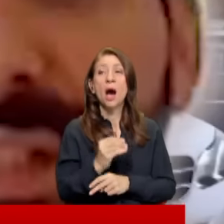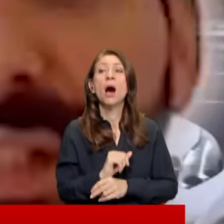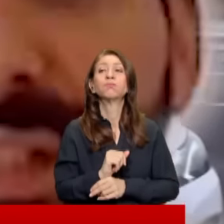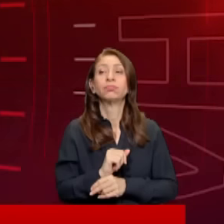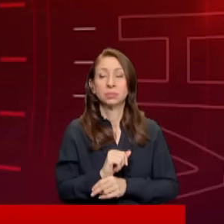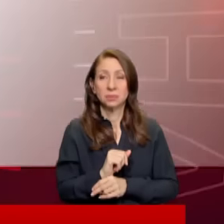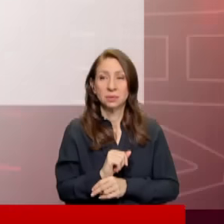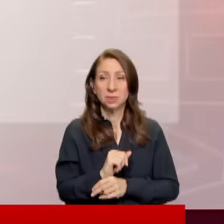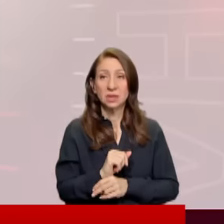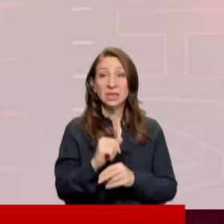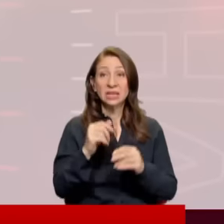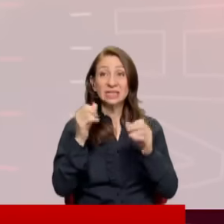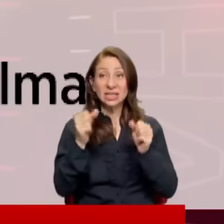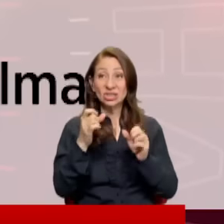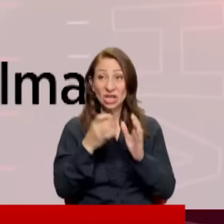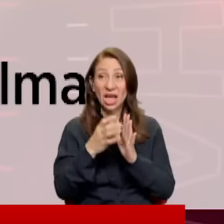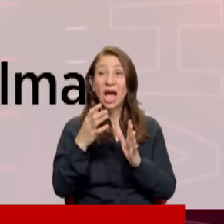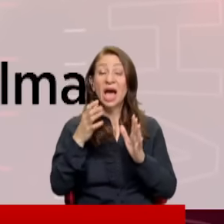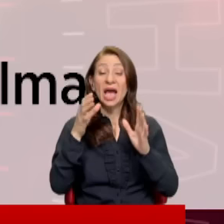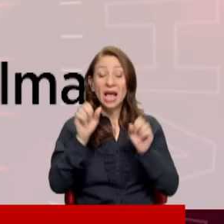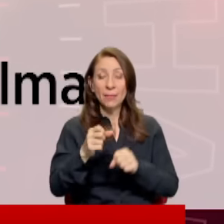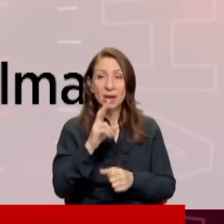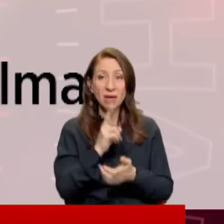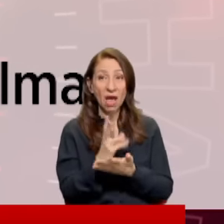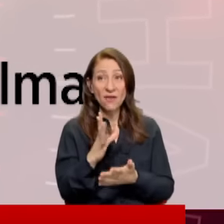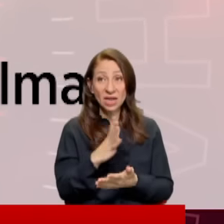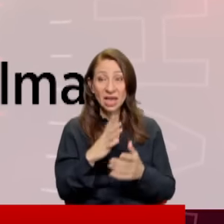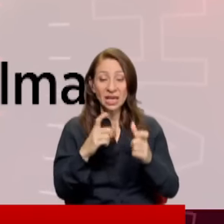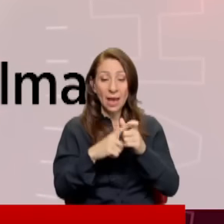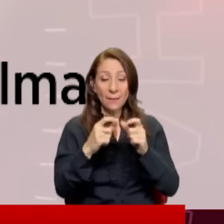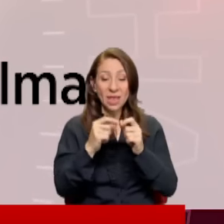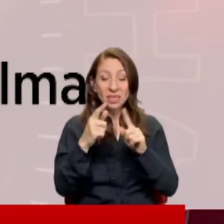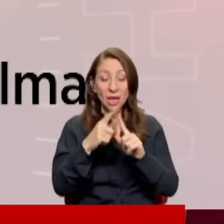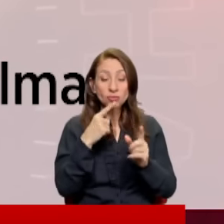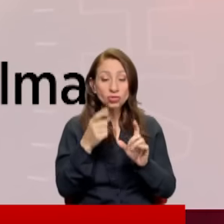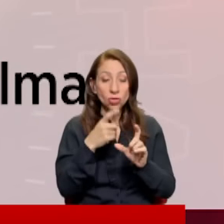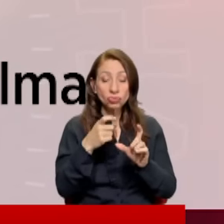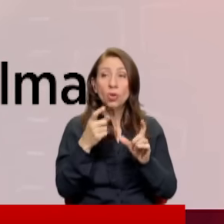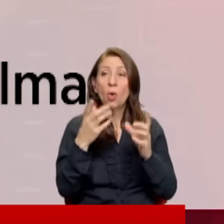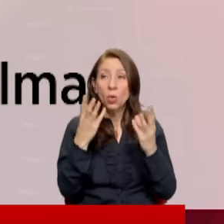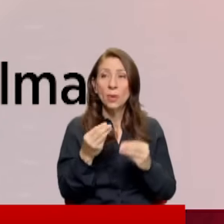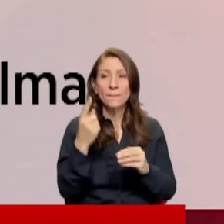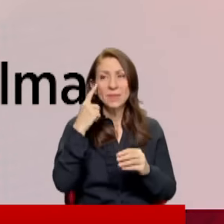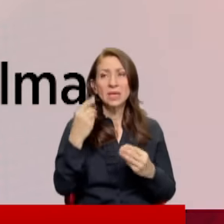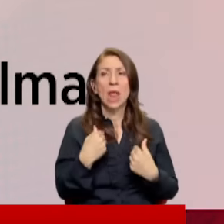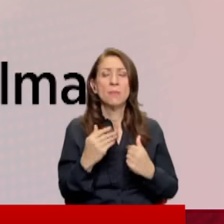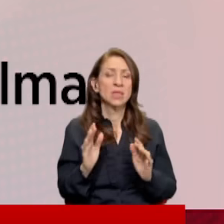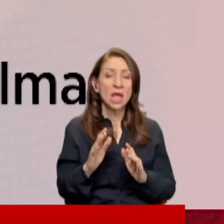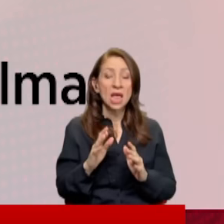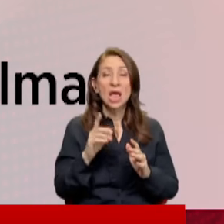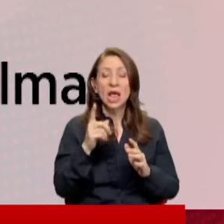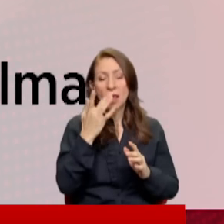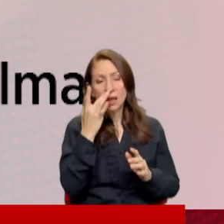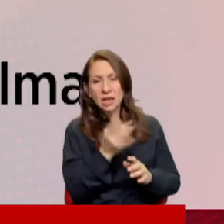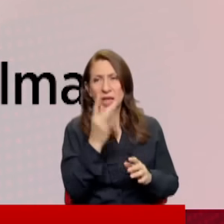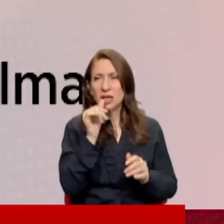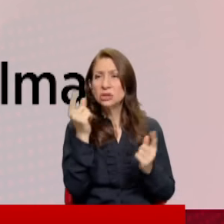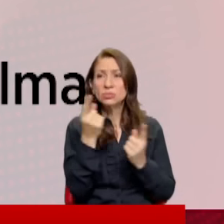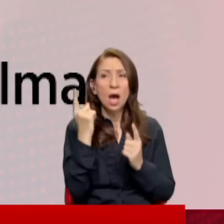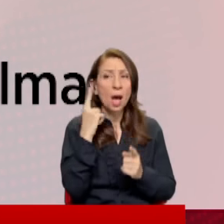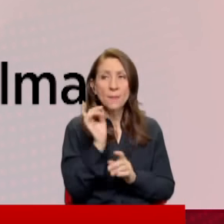de ortaya çıktı sert çeliğin hakkında yakalama kararı bulunurken GBT sorgusuna takıldığına dair bilgi gelmedi ihlaller